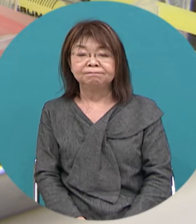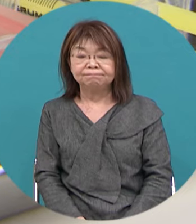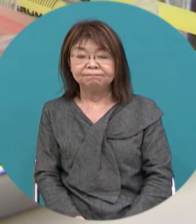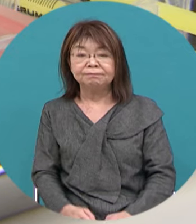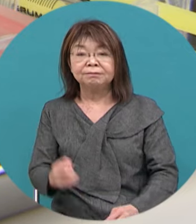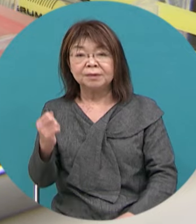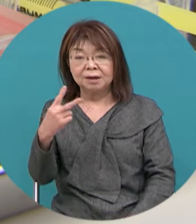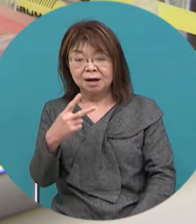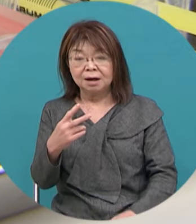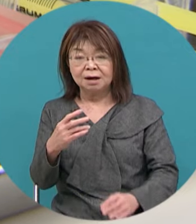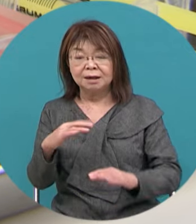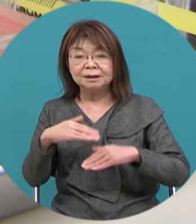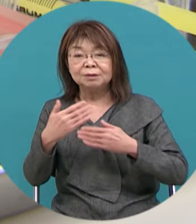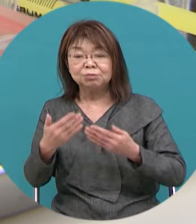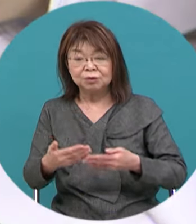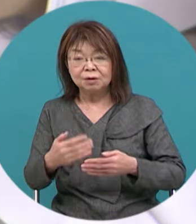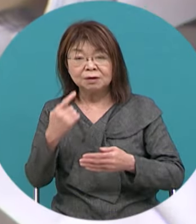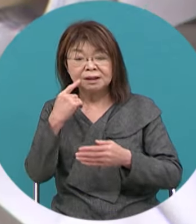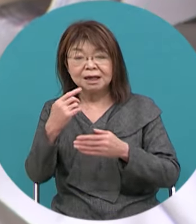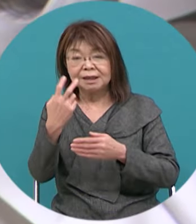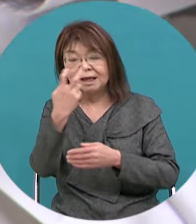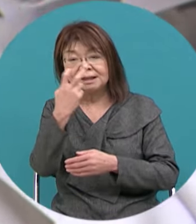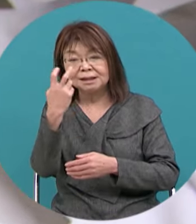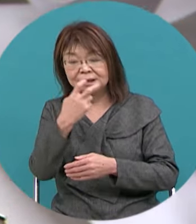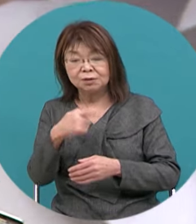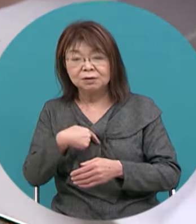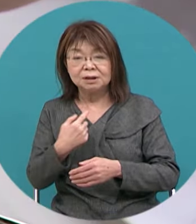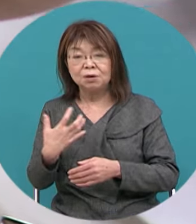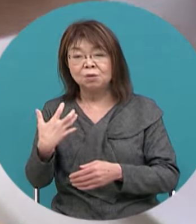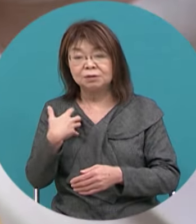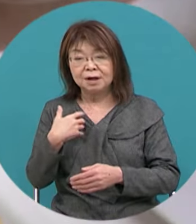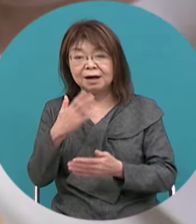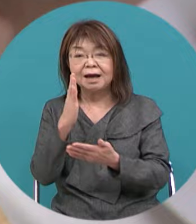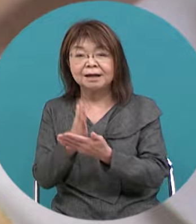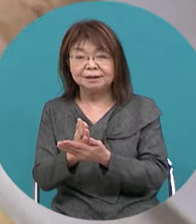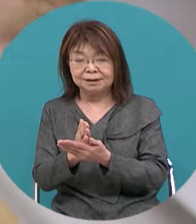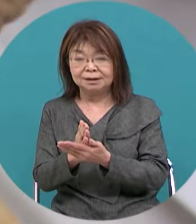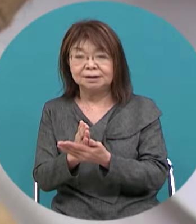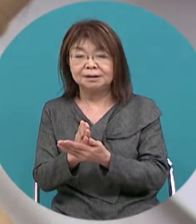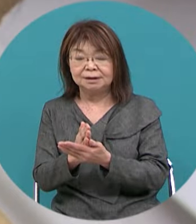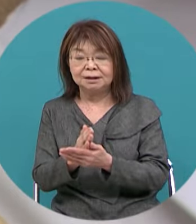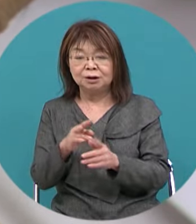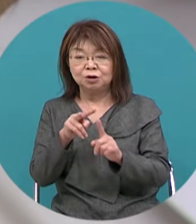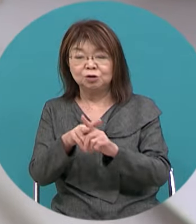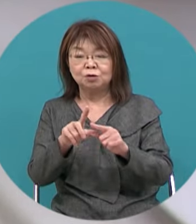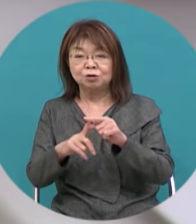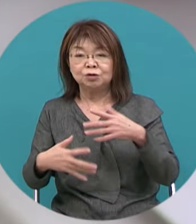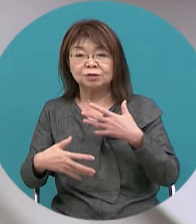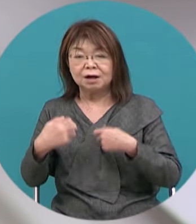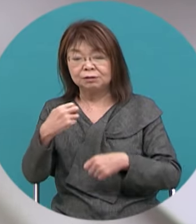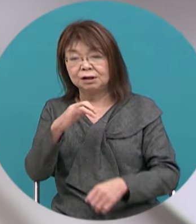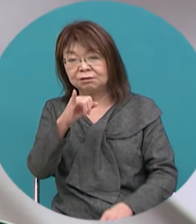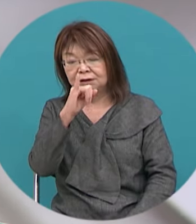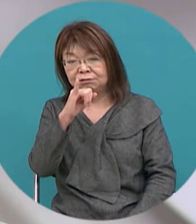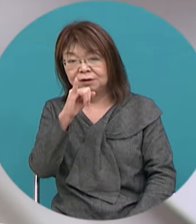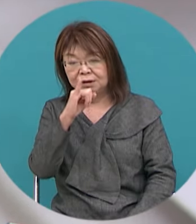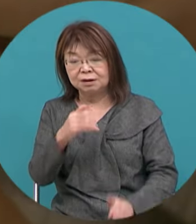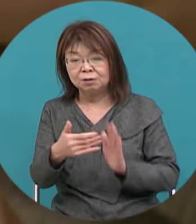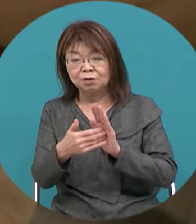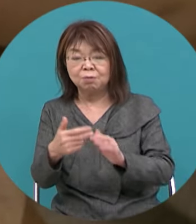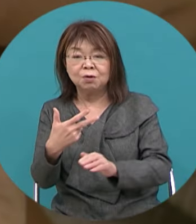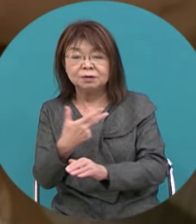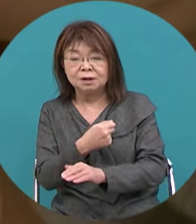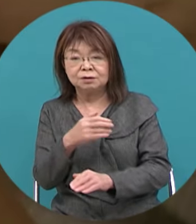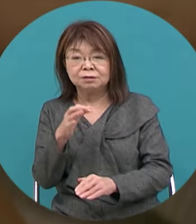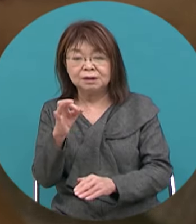その他、妊婦の歯科検診の自己負担廃止、小中学生のインフルエンザ予防接